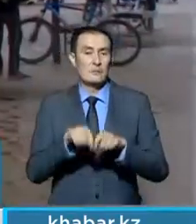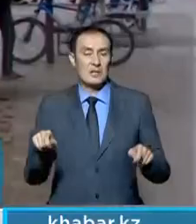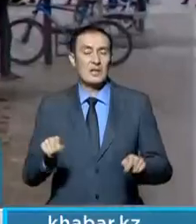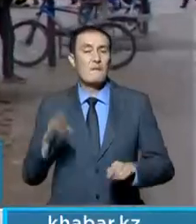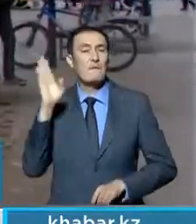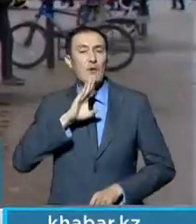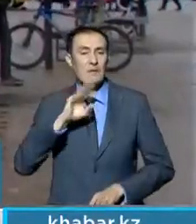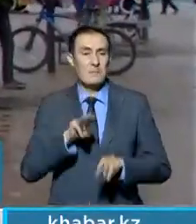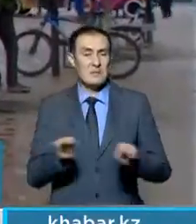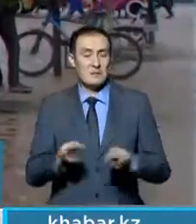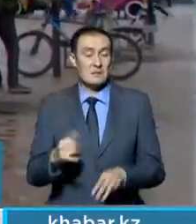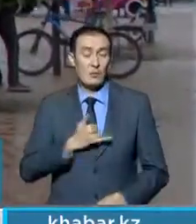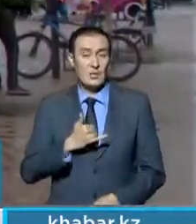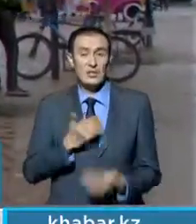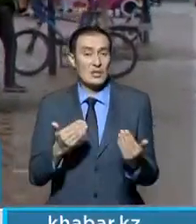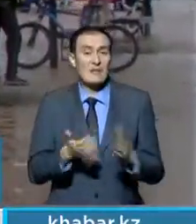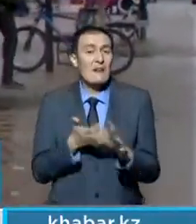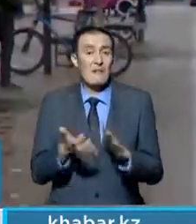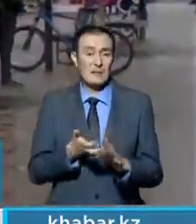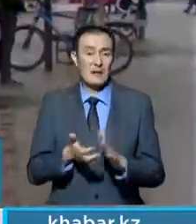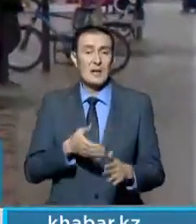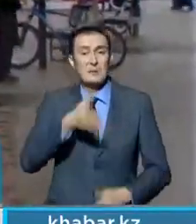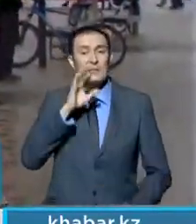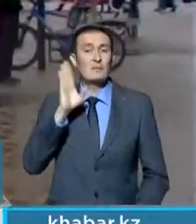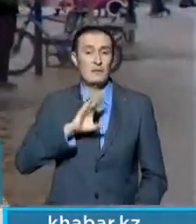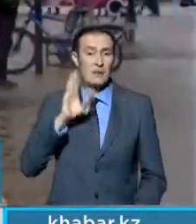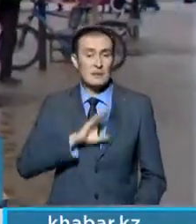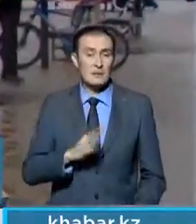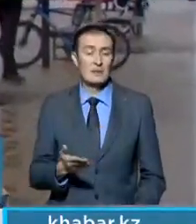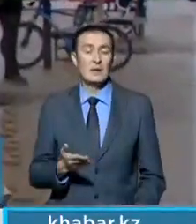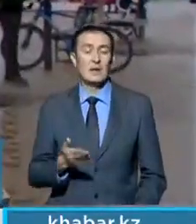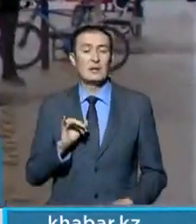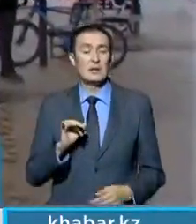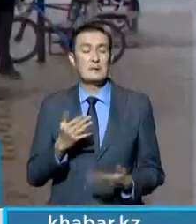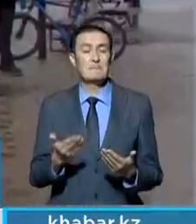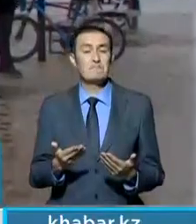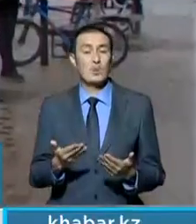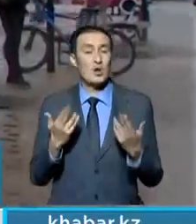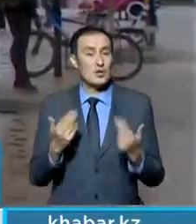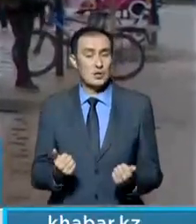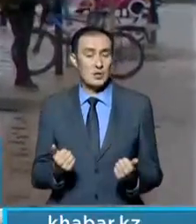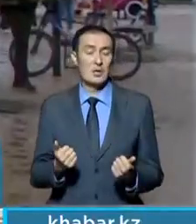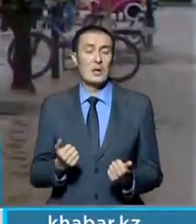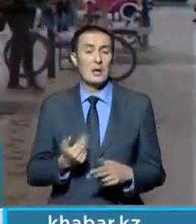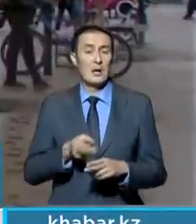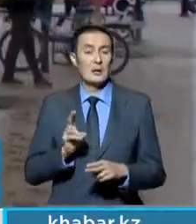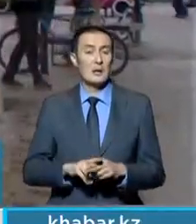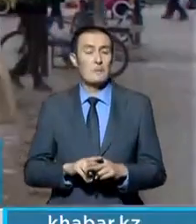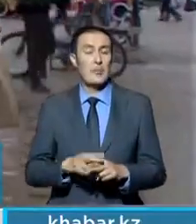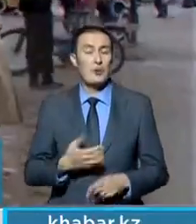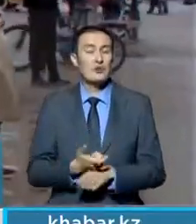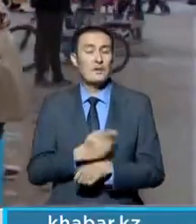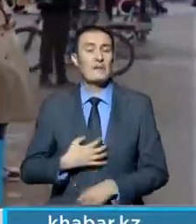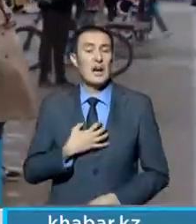министерство, потому что у нас сейчас нехватка питьевой воды. И, конечно, это